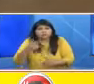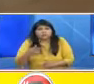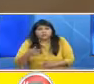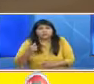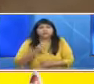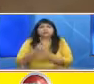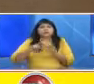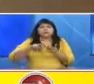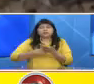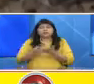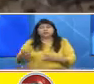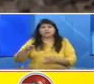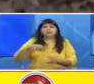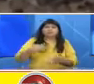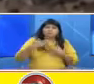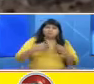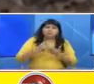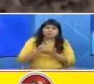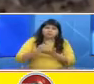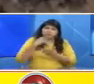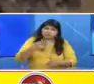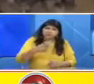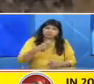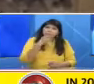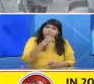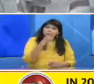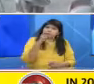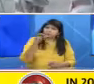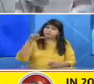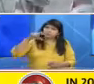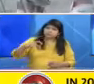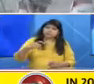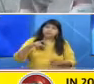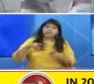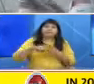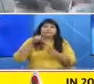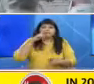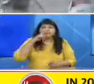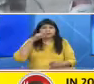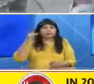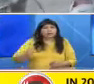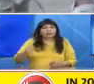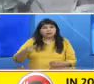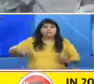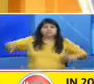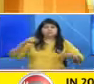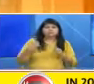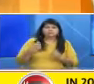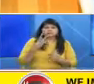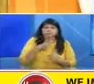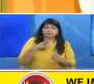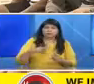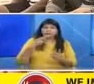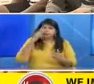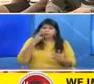में एक के बाद एक कई कदम उठाए। 2007 में वहाँ महिला गार्ड्स को तैनात करने का फैसला लिया। पर्यटन